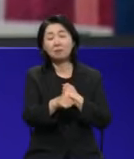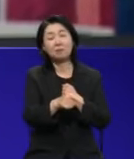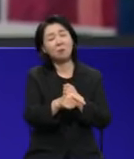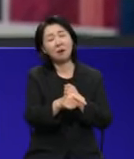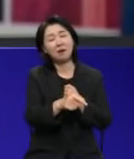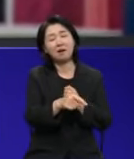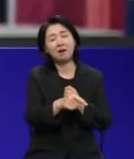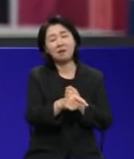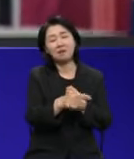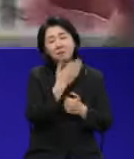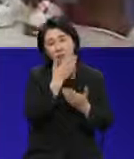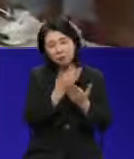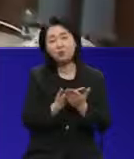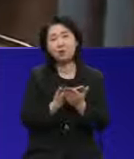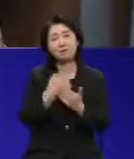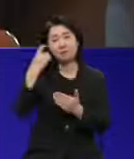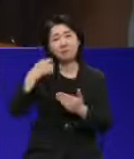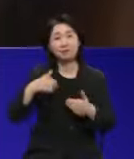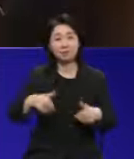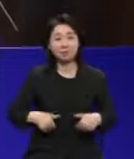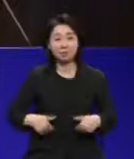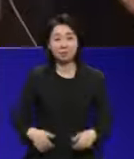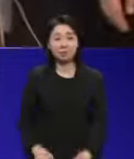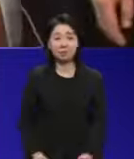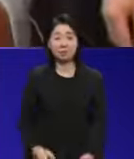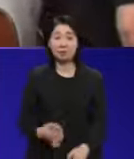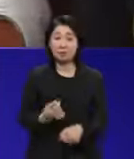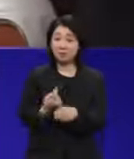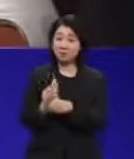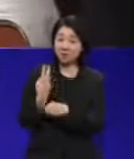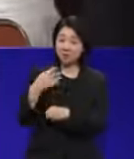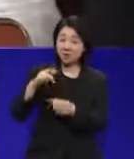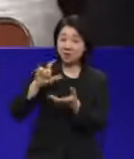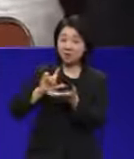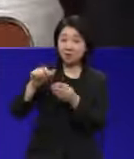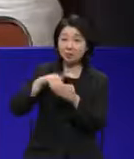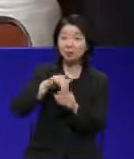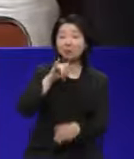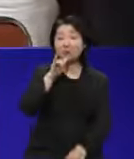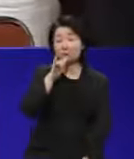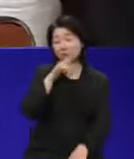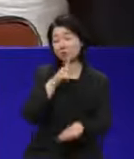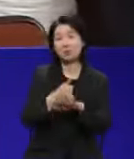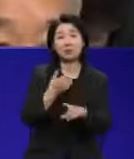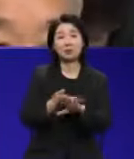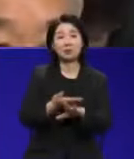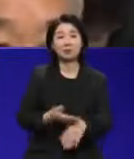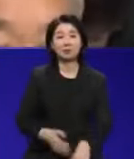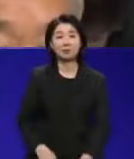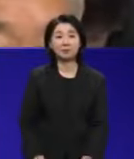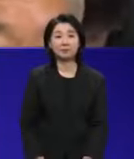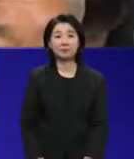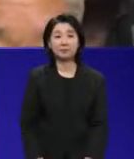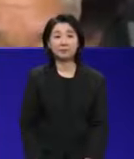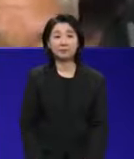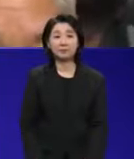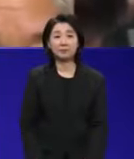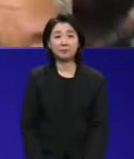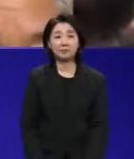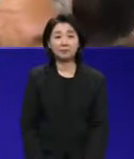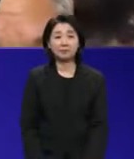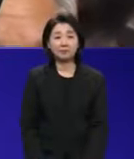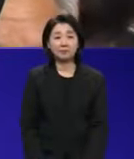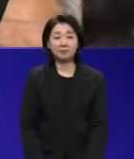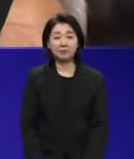건가를 다시 한번 느껴야 될 거라는 생각이 들어요 바로 몇 년 전에 이제 지방 선거가 있었는데 완전히 결과가 달랐죠이